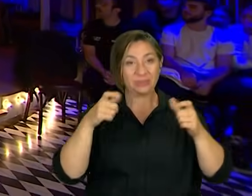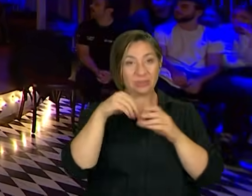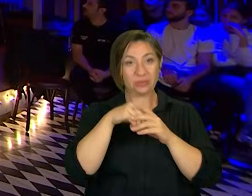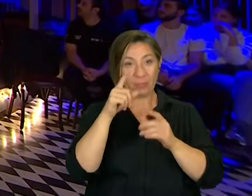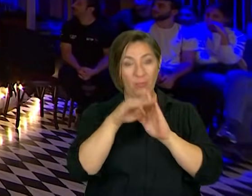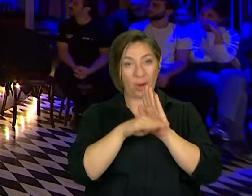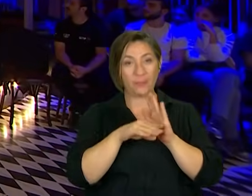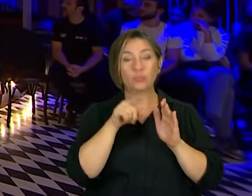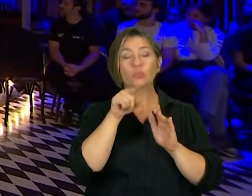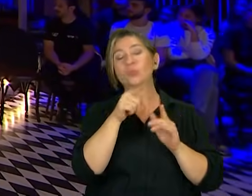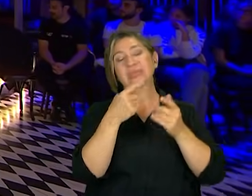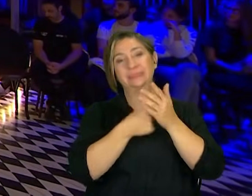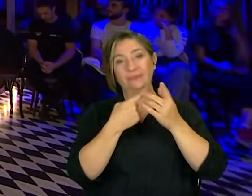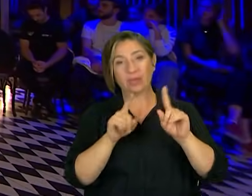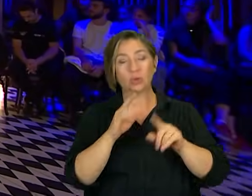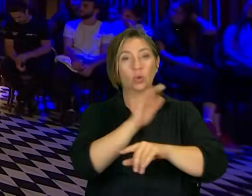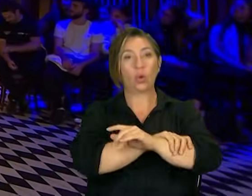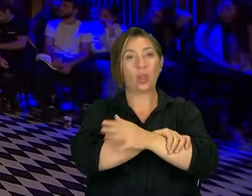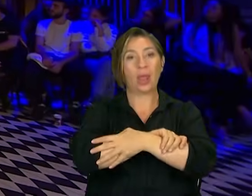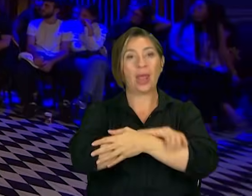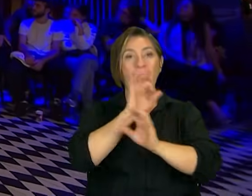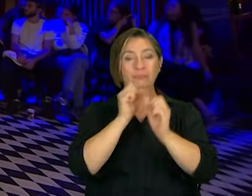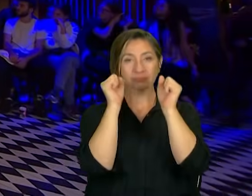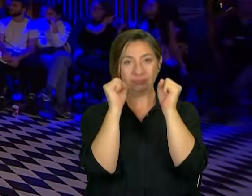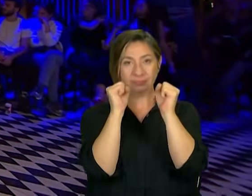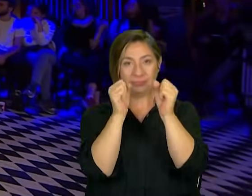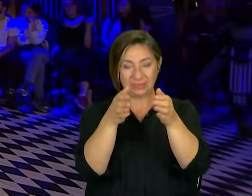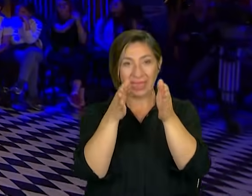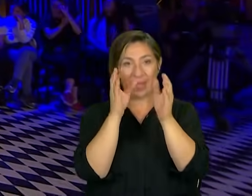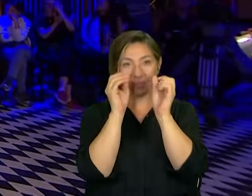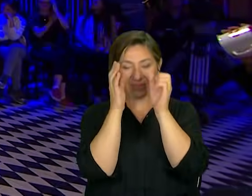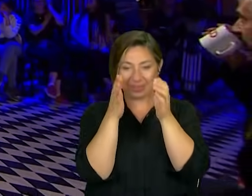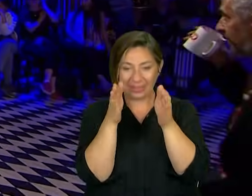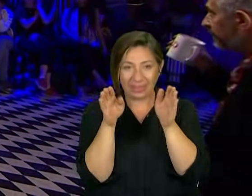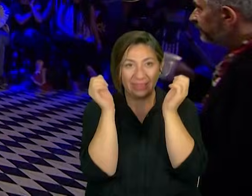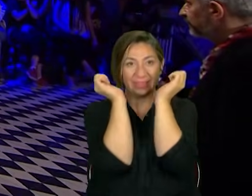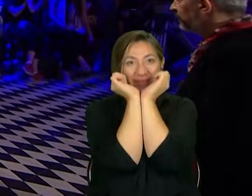program yapıyoruz. Chizao diyoruz buna. Kolları sürekli merkezde temas halinde tutuyoruz.